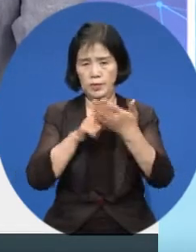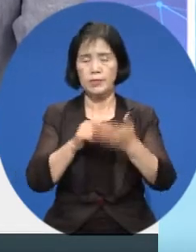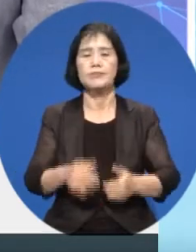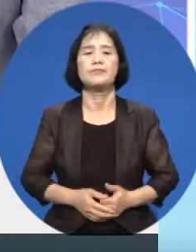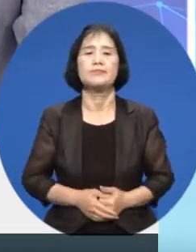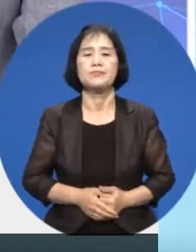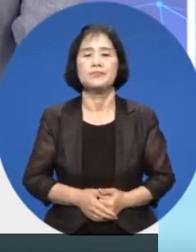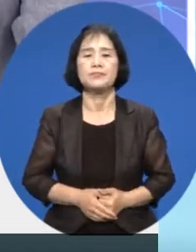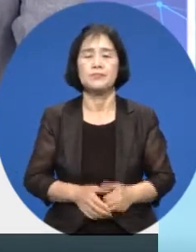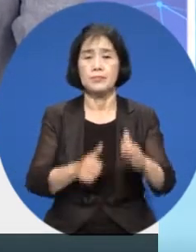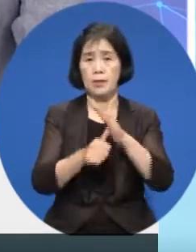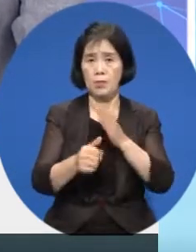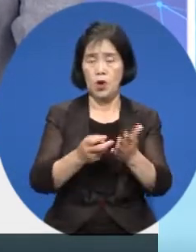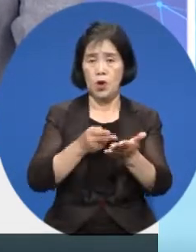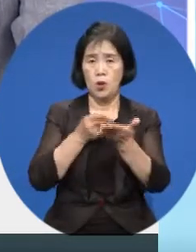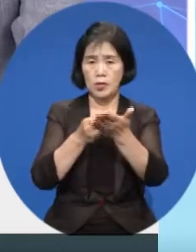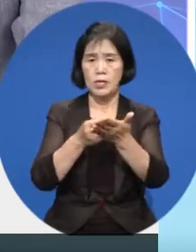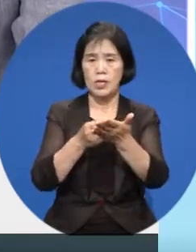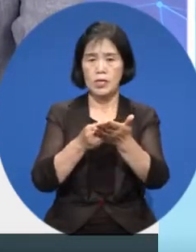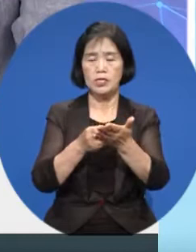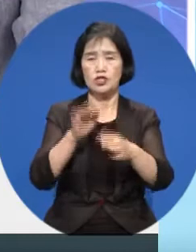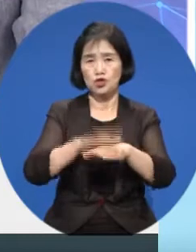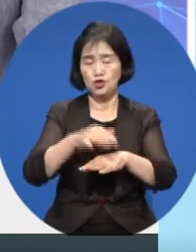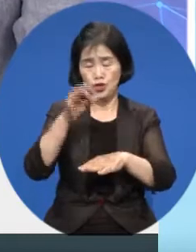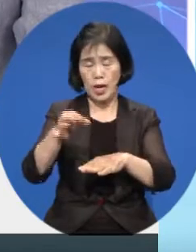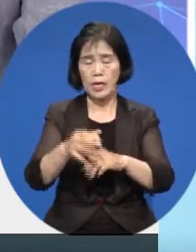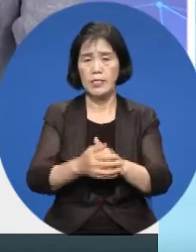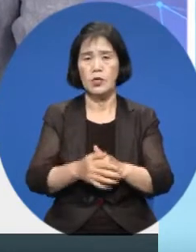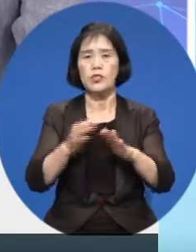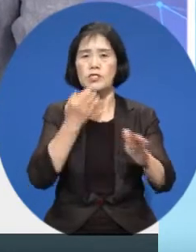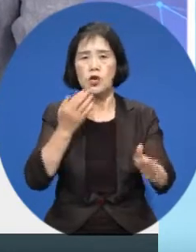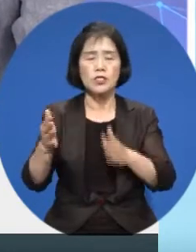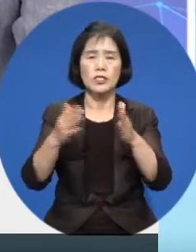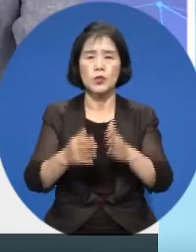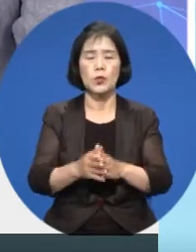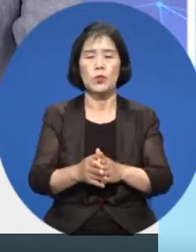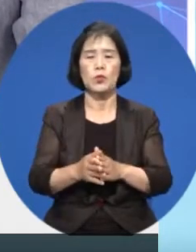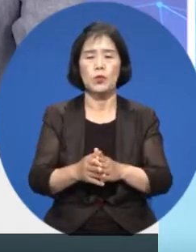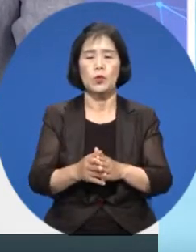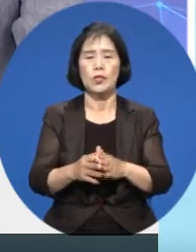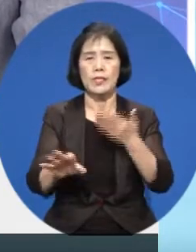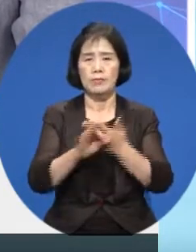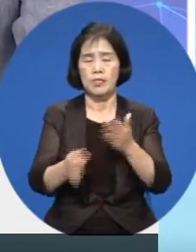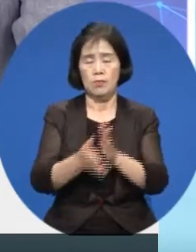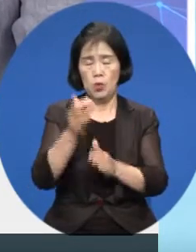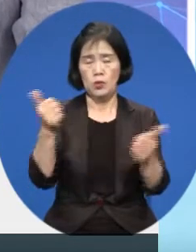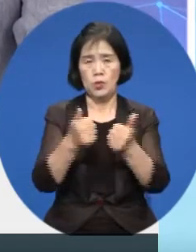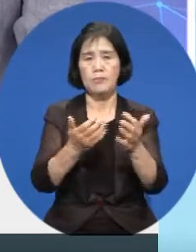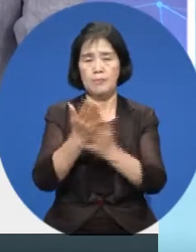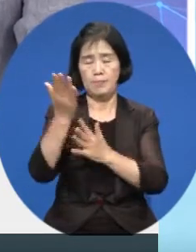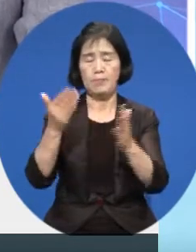있습니다 제가 대표발의한 경기도 60 찾아 수당지급 조회가 오늘 경기도의 제 353회 임시 본회의를 투가